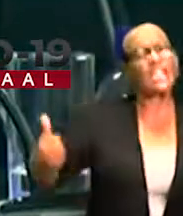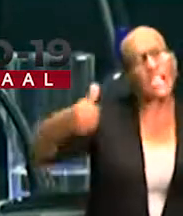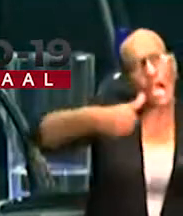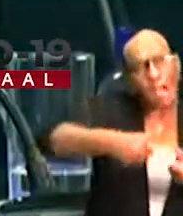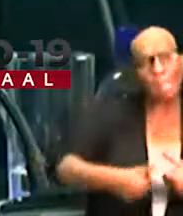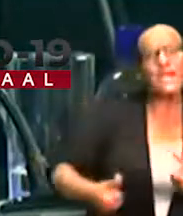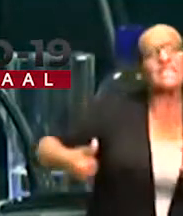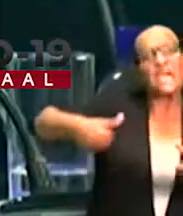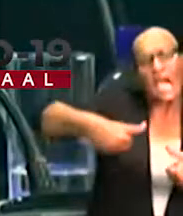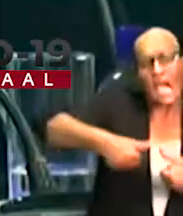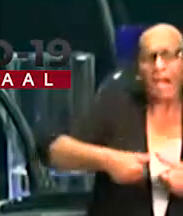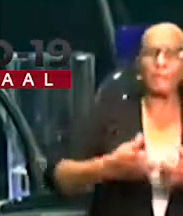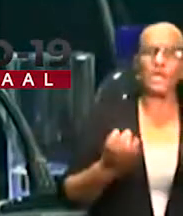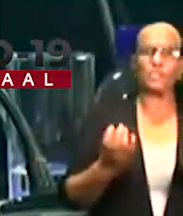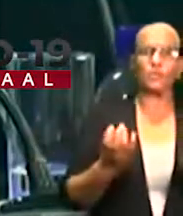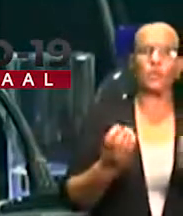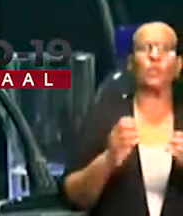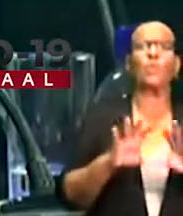hebben dus